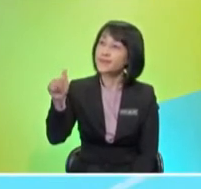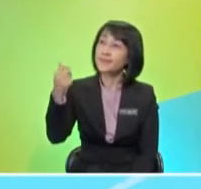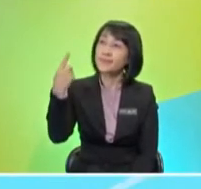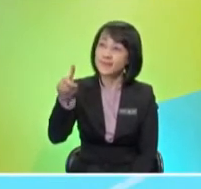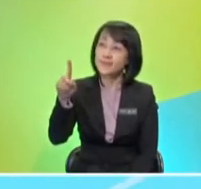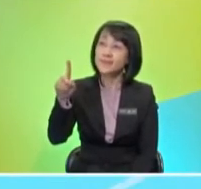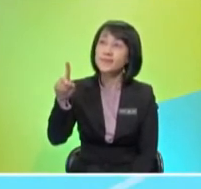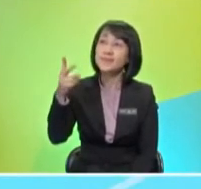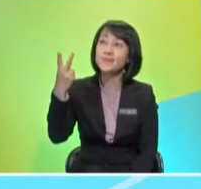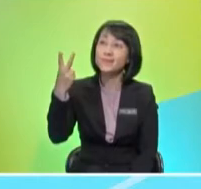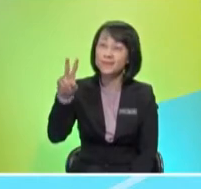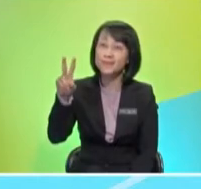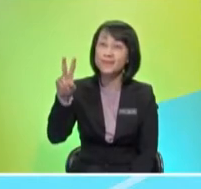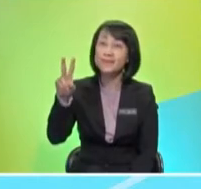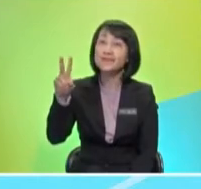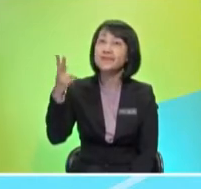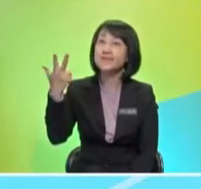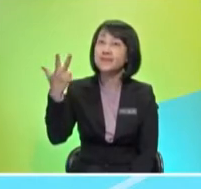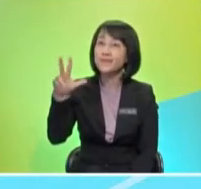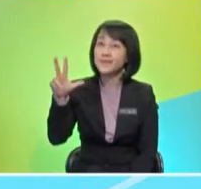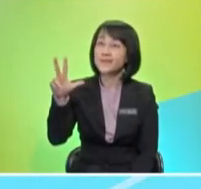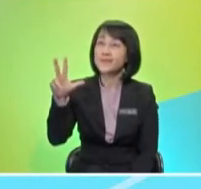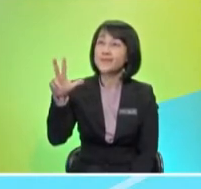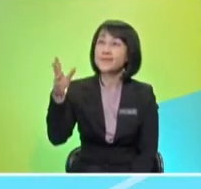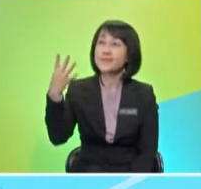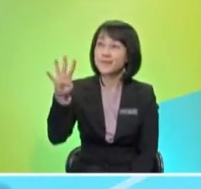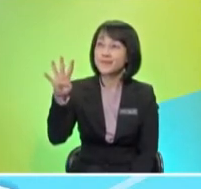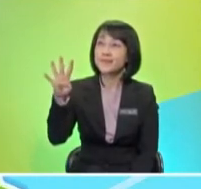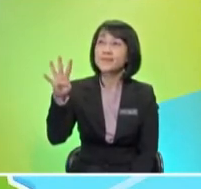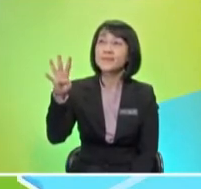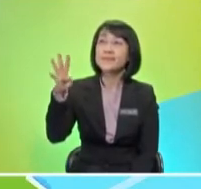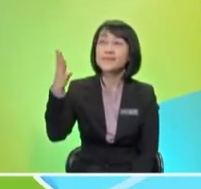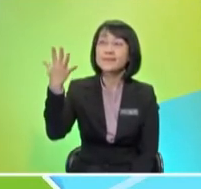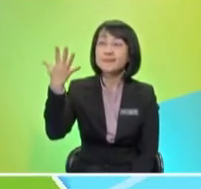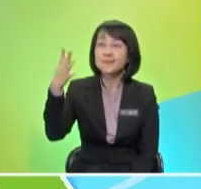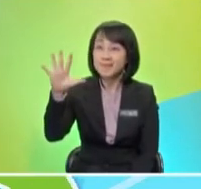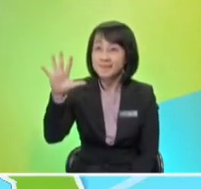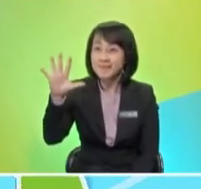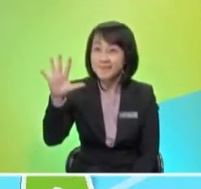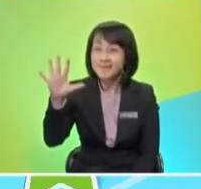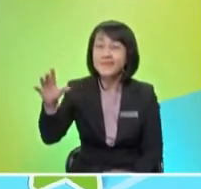11 12 13 14 15